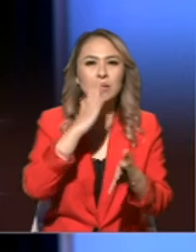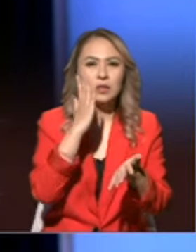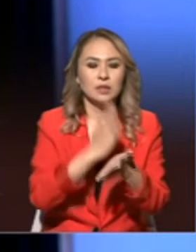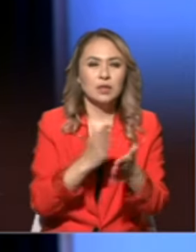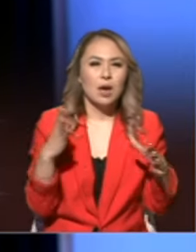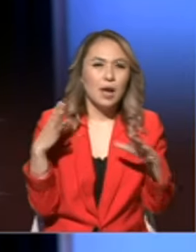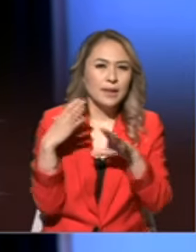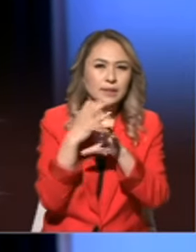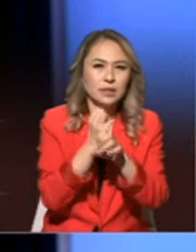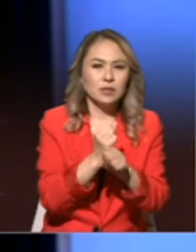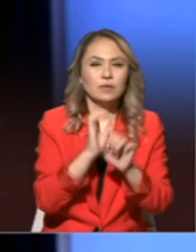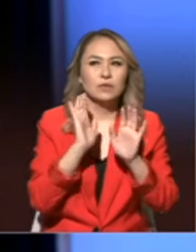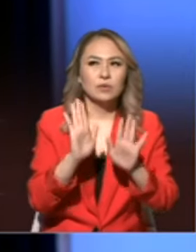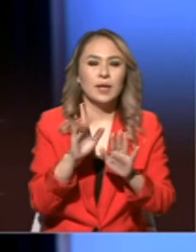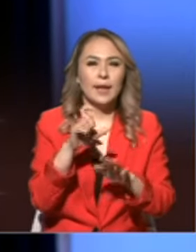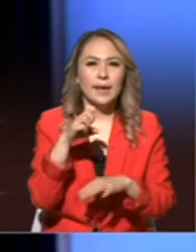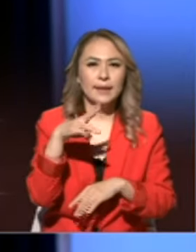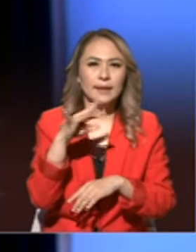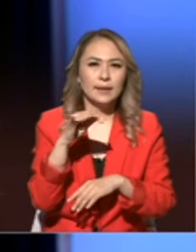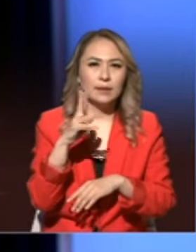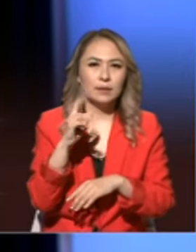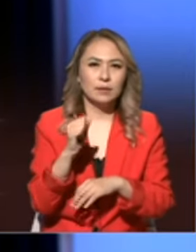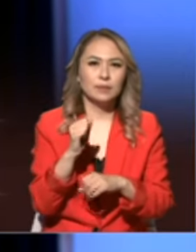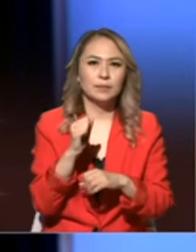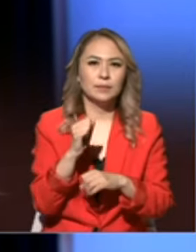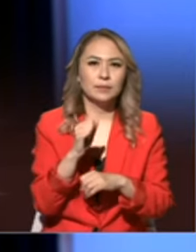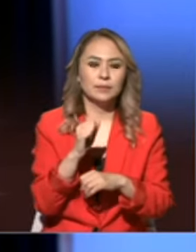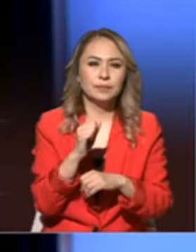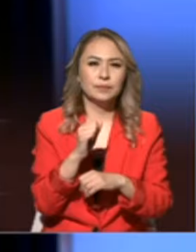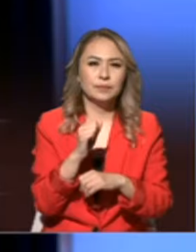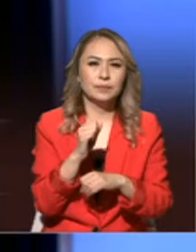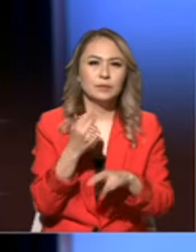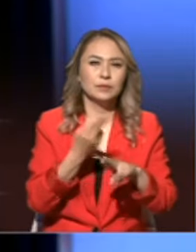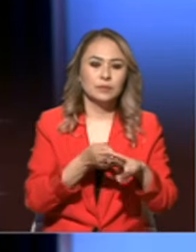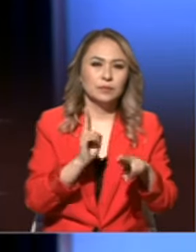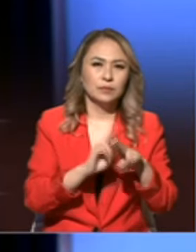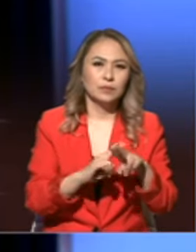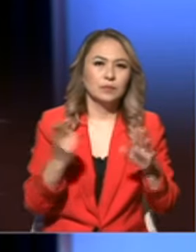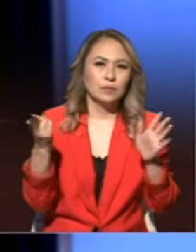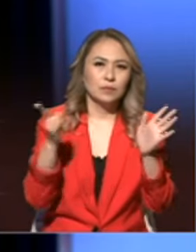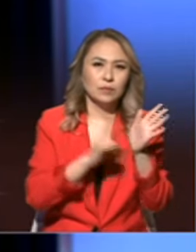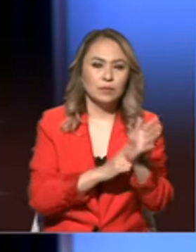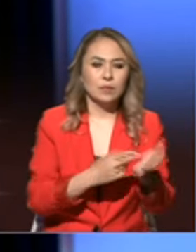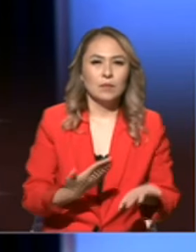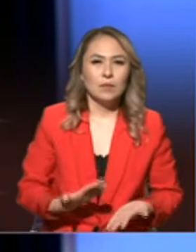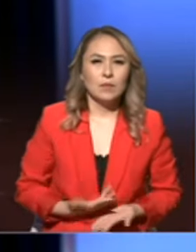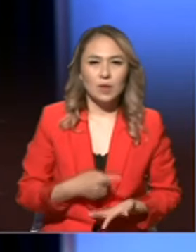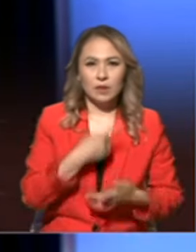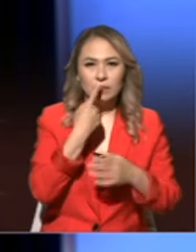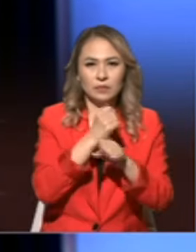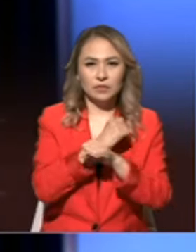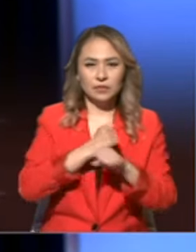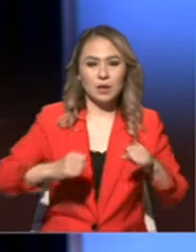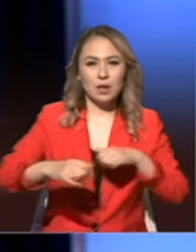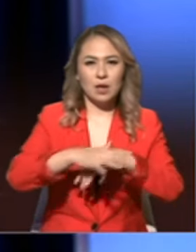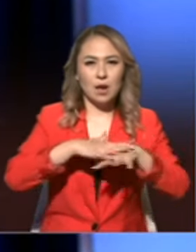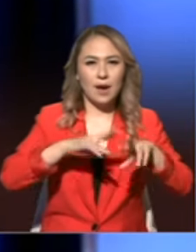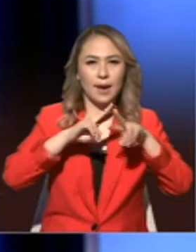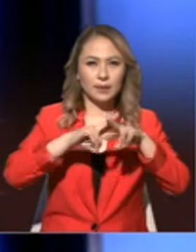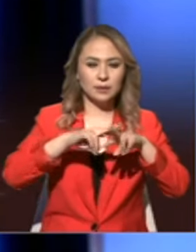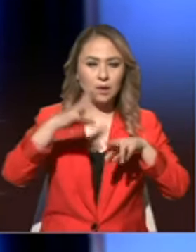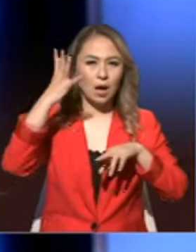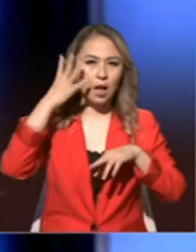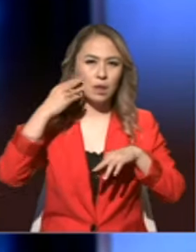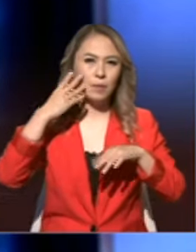азаюы жаңағы олардың тек қана жаңа этникалық құрамына ғана біз нетіп ол сондықтан көшіп жатыр деп айтуға болмайды. Олардың халқының Астана Алматыға да